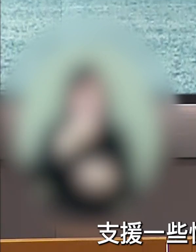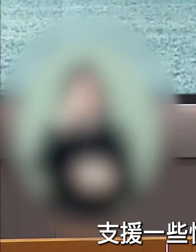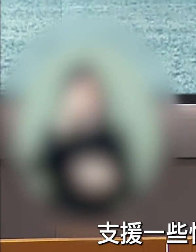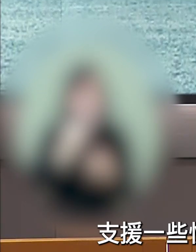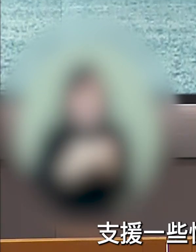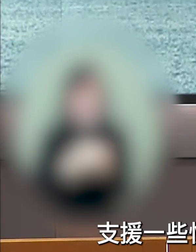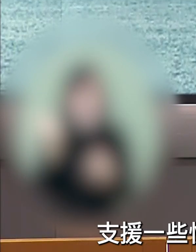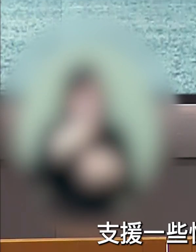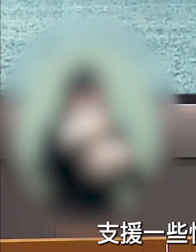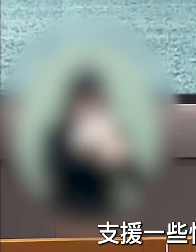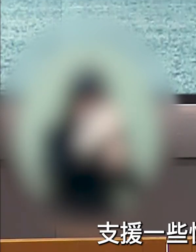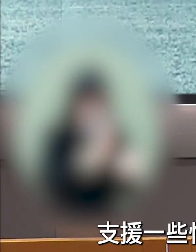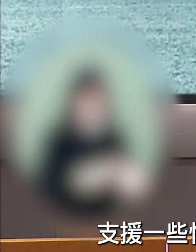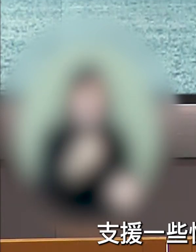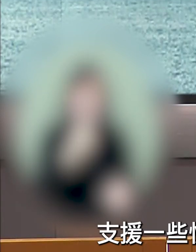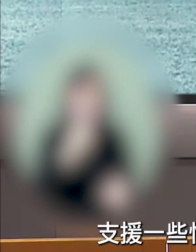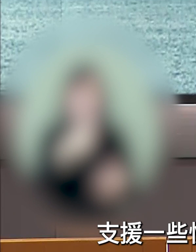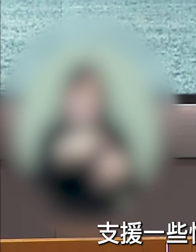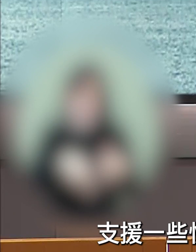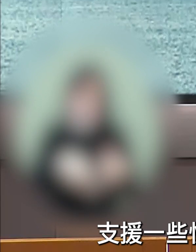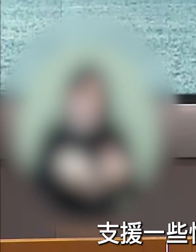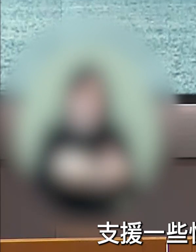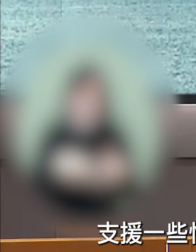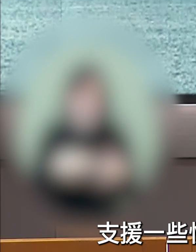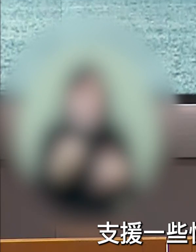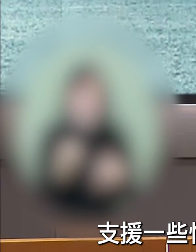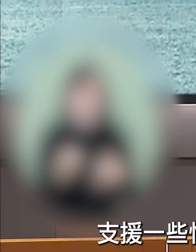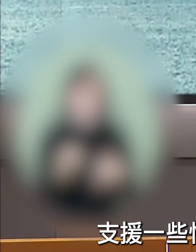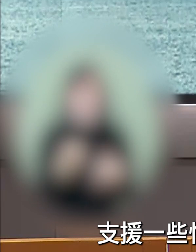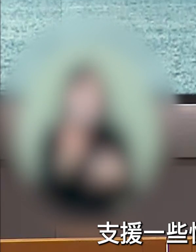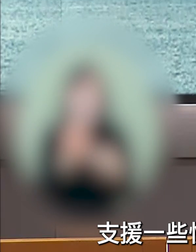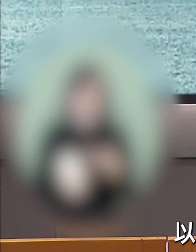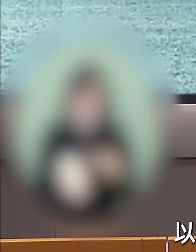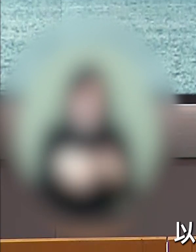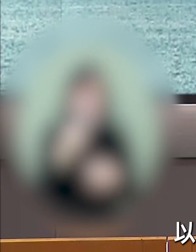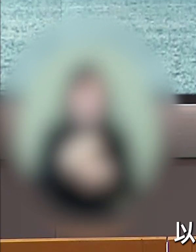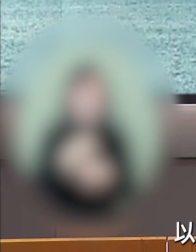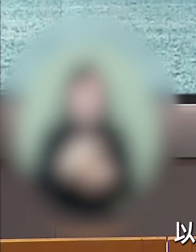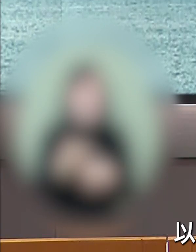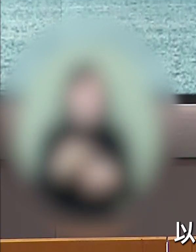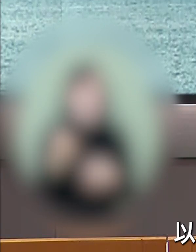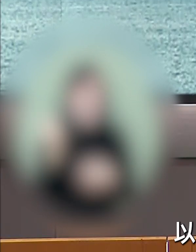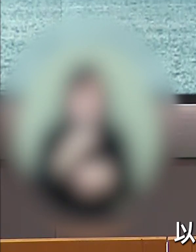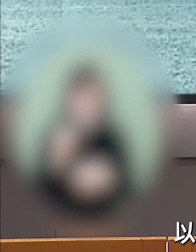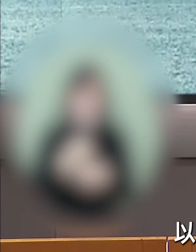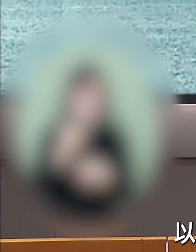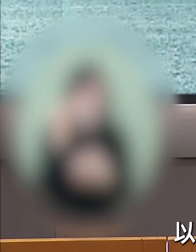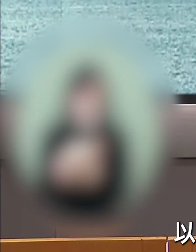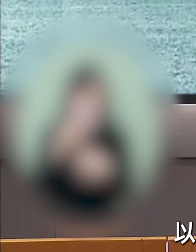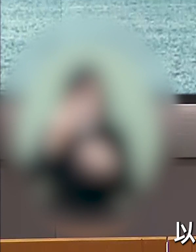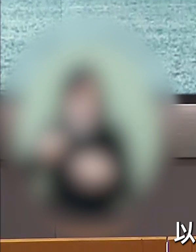一些快速抗原測試陽性的市民的一些後續的工作，以及可以做到早發現、